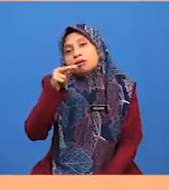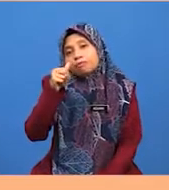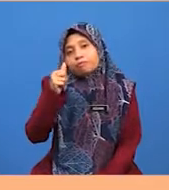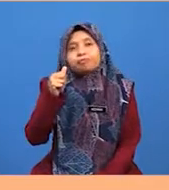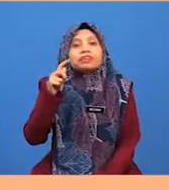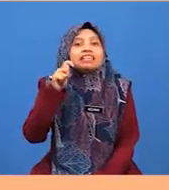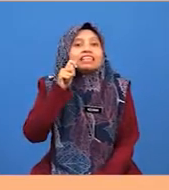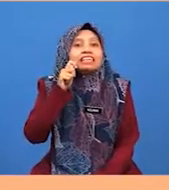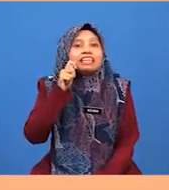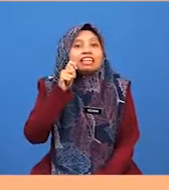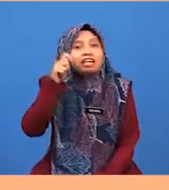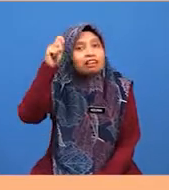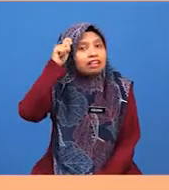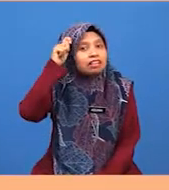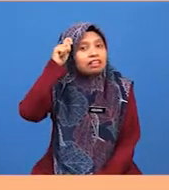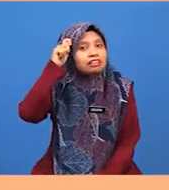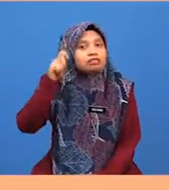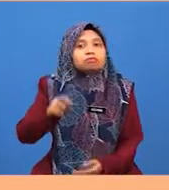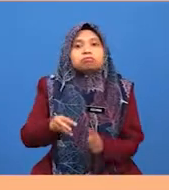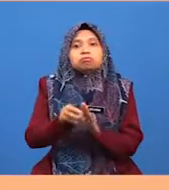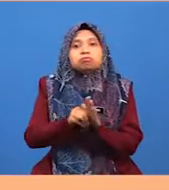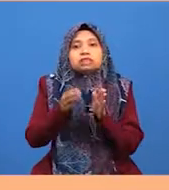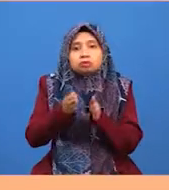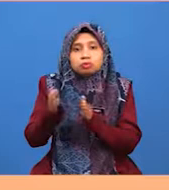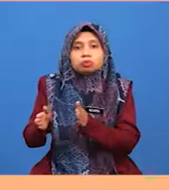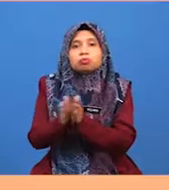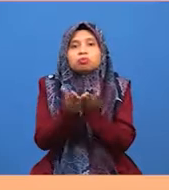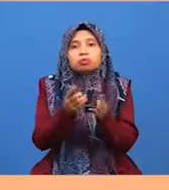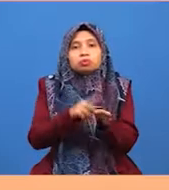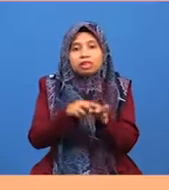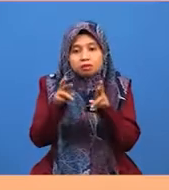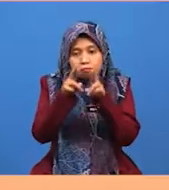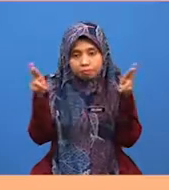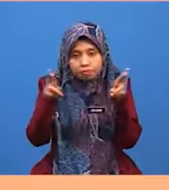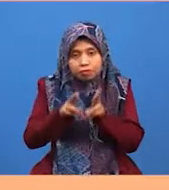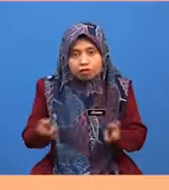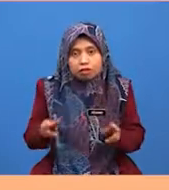buku di rak buku. Apakah subjek dalam ayat tersebut?